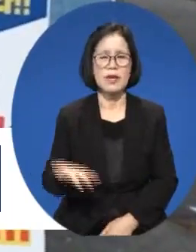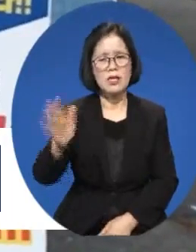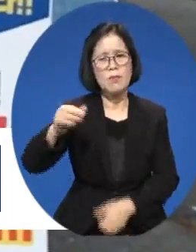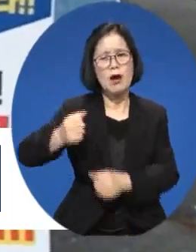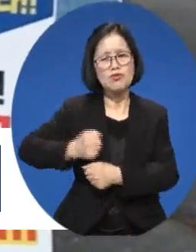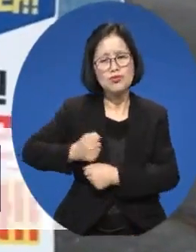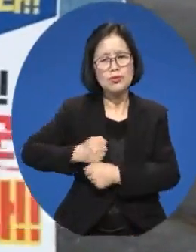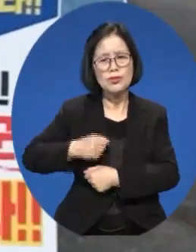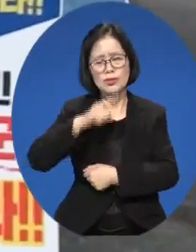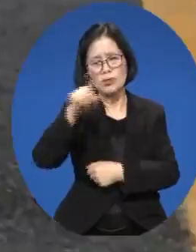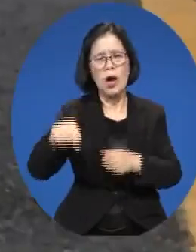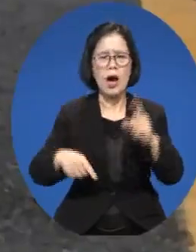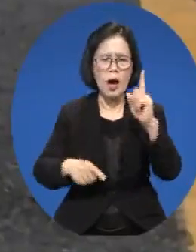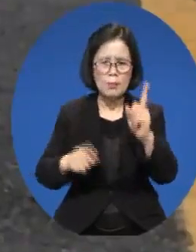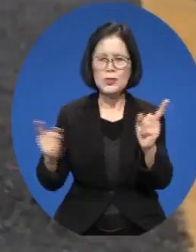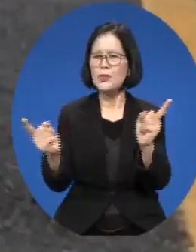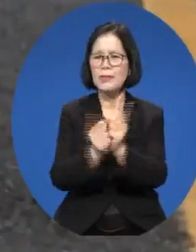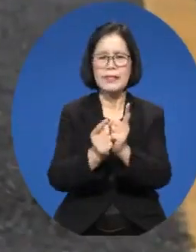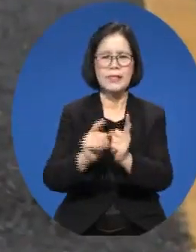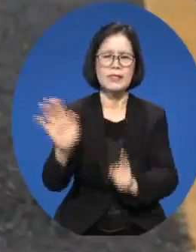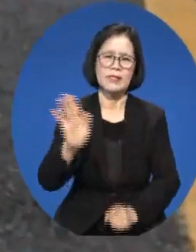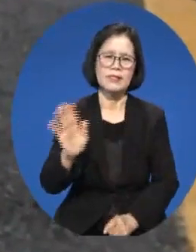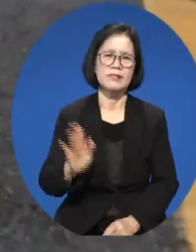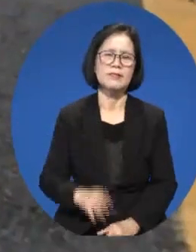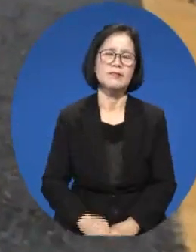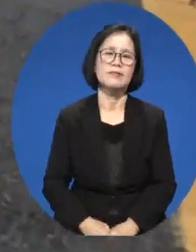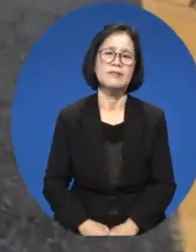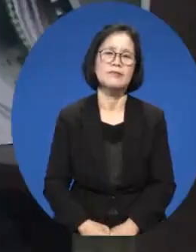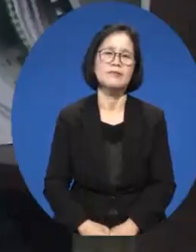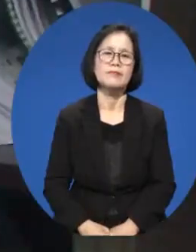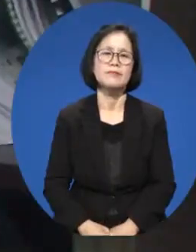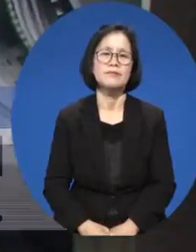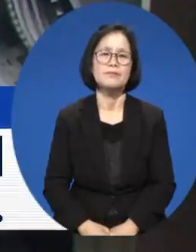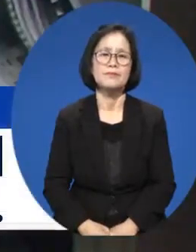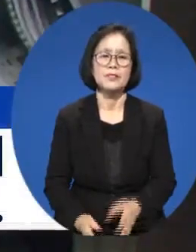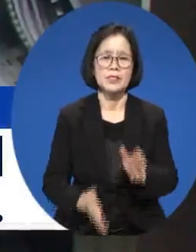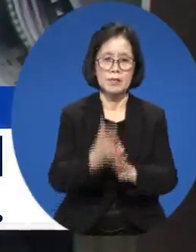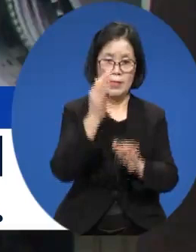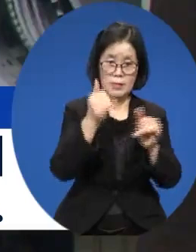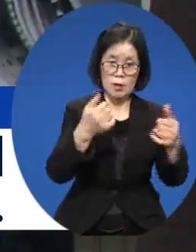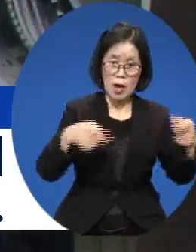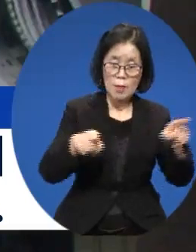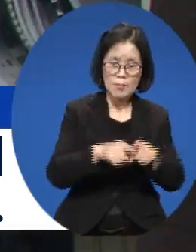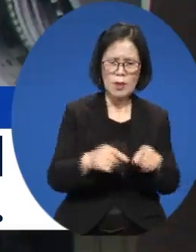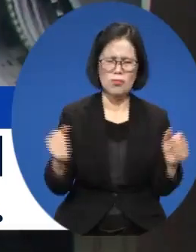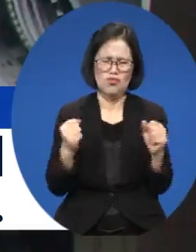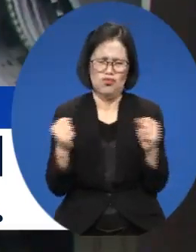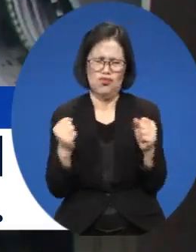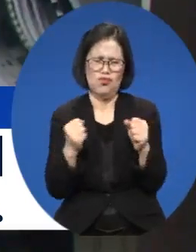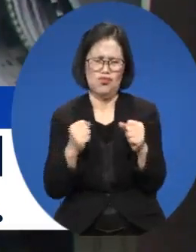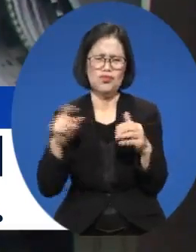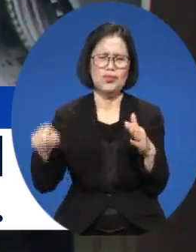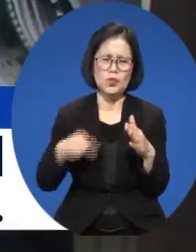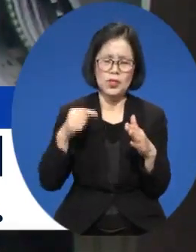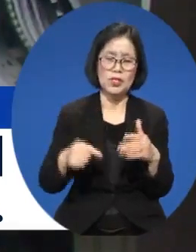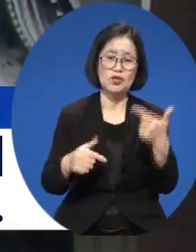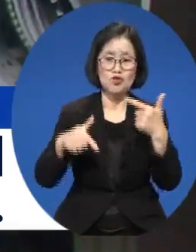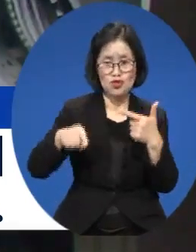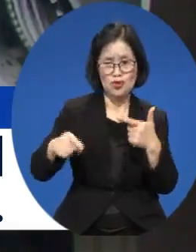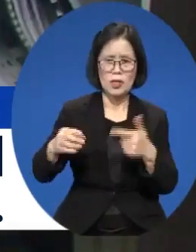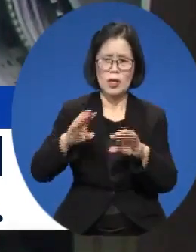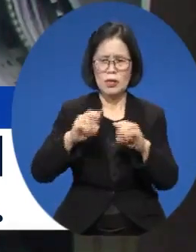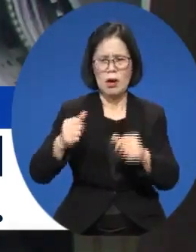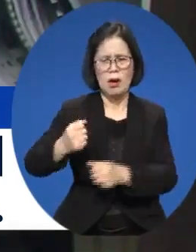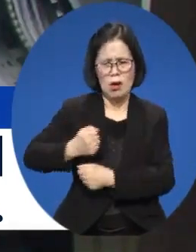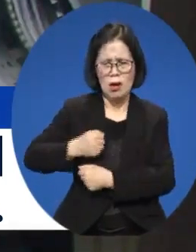책은 이들과 단 한 차례도 접촉하지 않아 씁니다 시민들과 함께 강 취해서 6군단 부지 앞에서